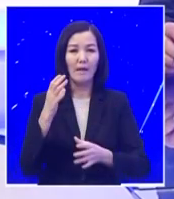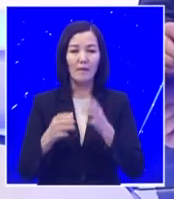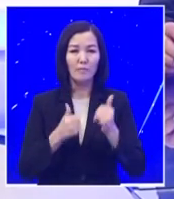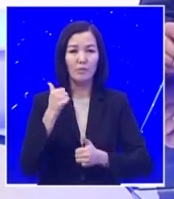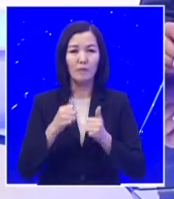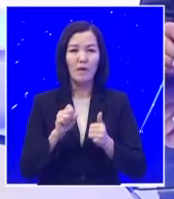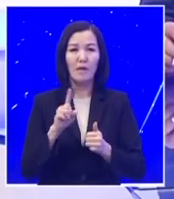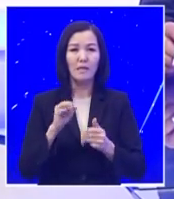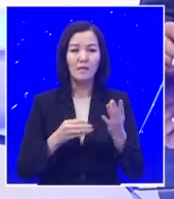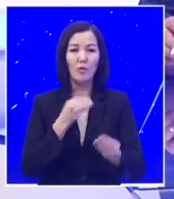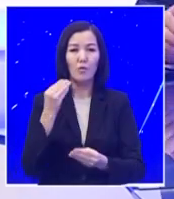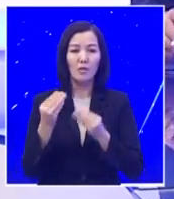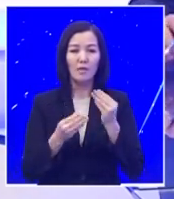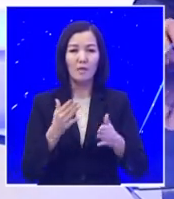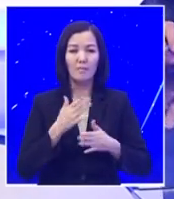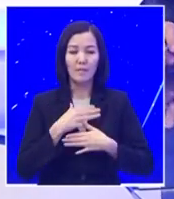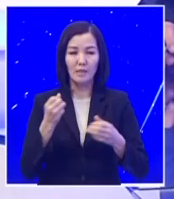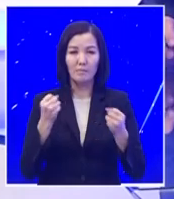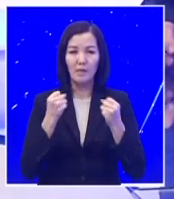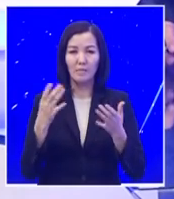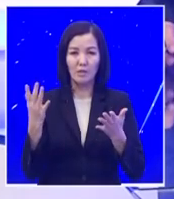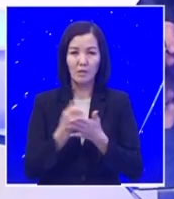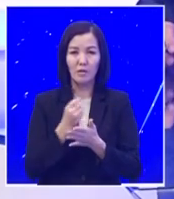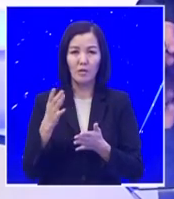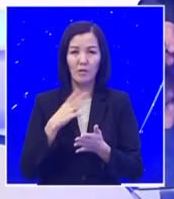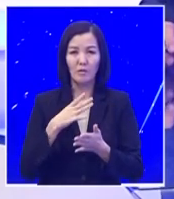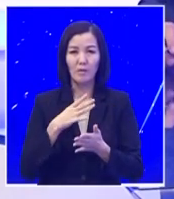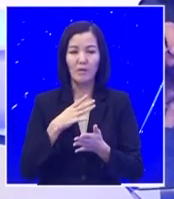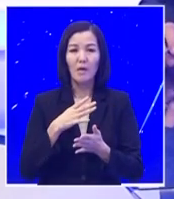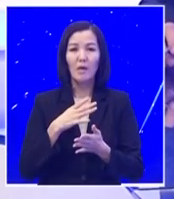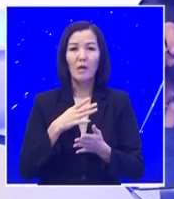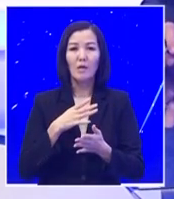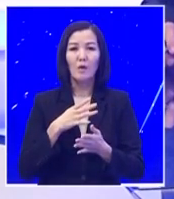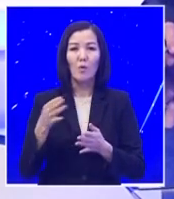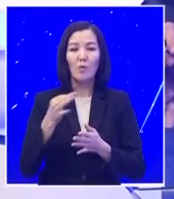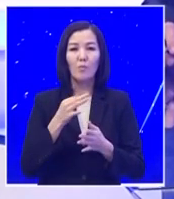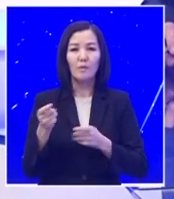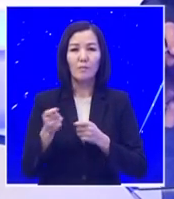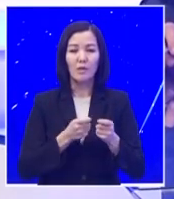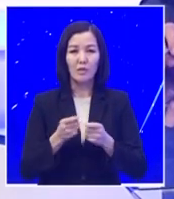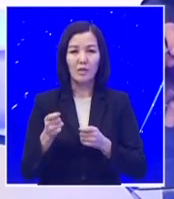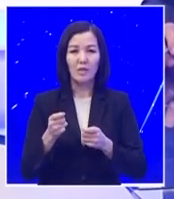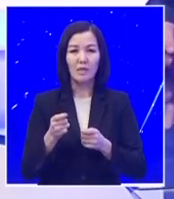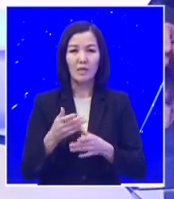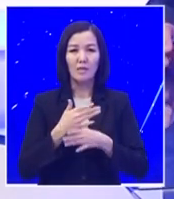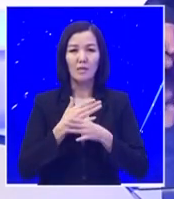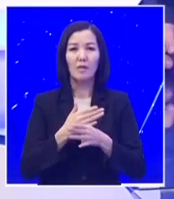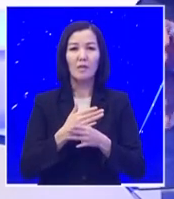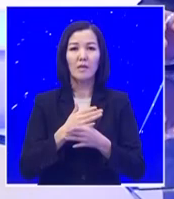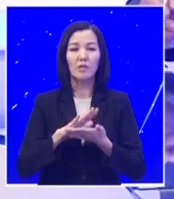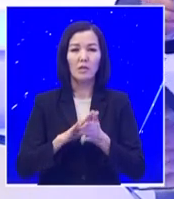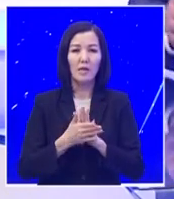чемпионаттары және Азия ойындарынан жерлестеріміз жүлдесіз қайтып көрген емес. Бұл жетістік облыс басшылығы тарапынан жасалып